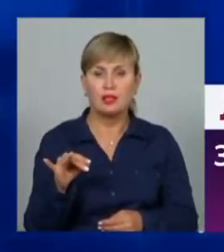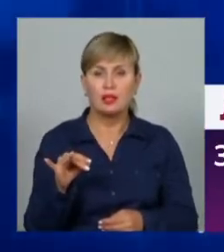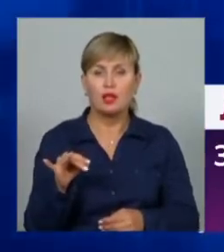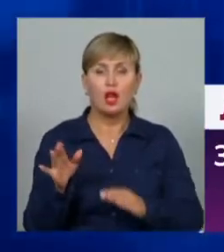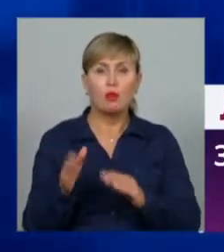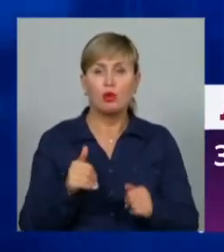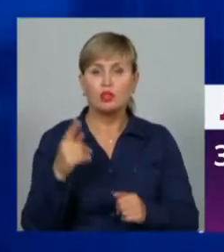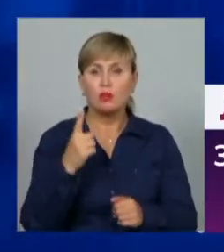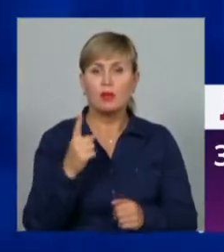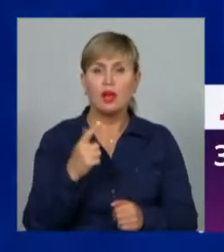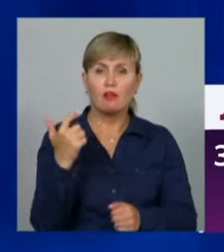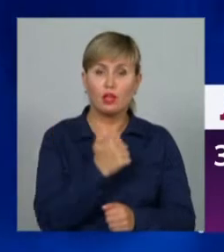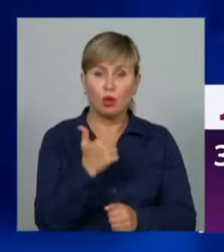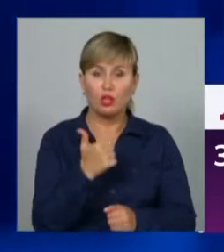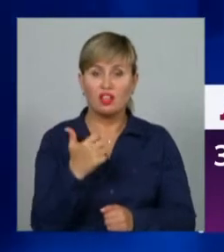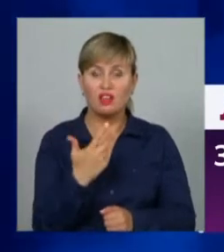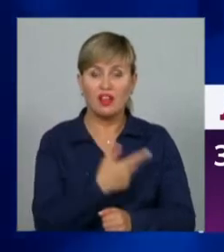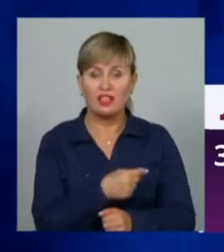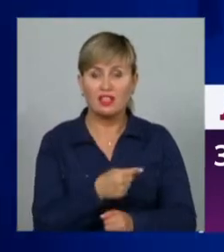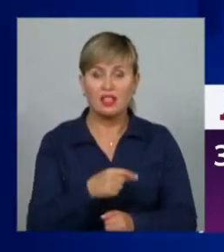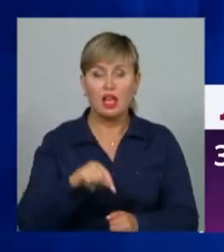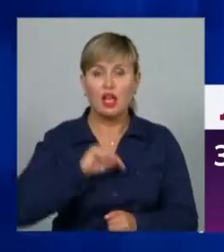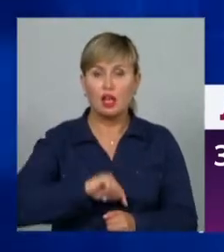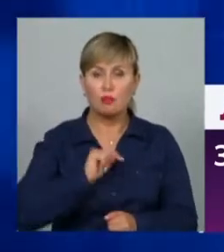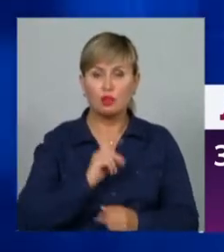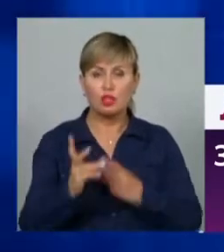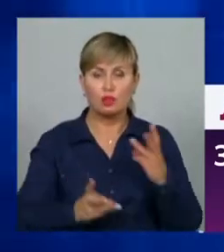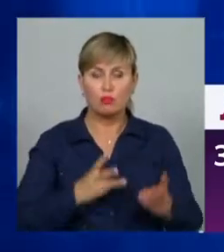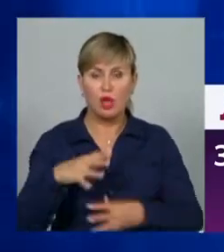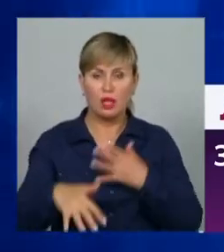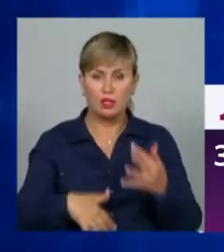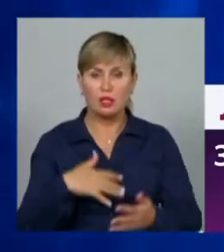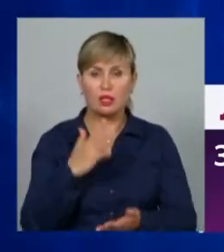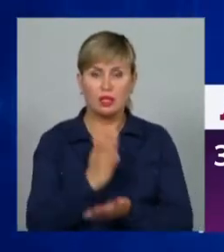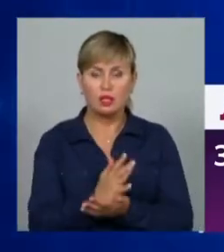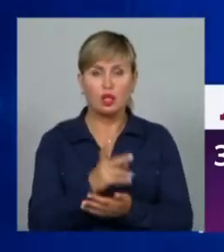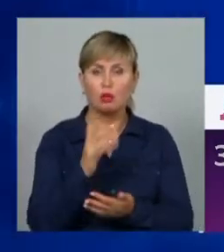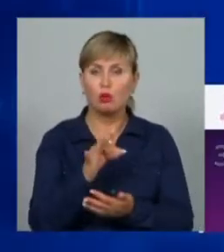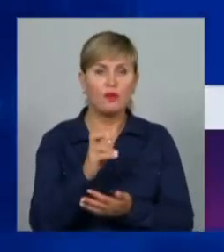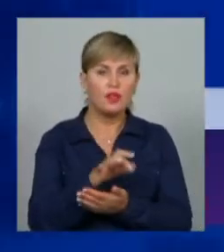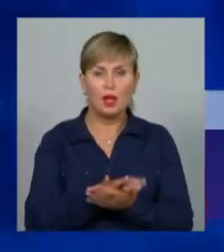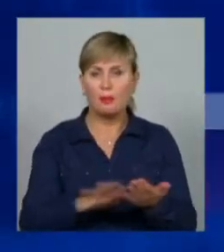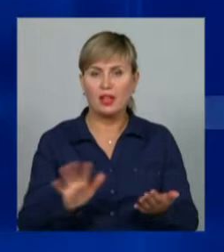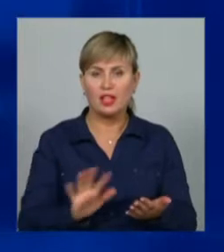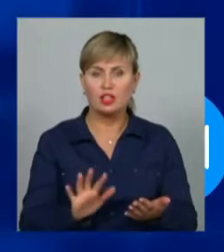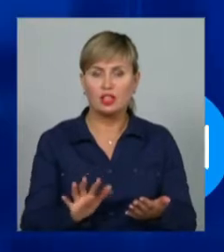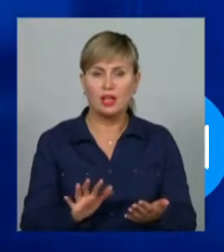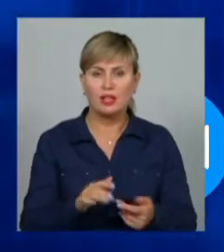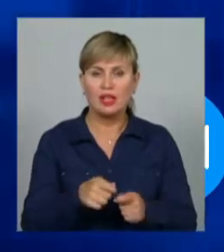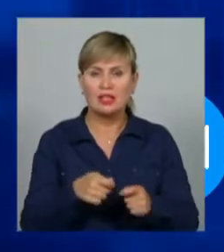после первой дозы вакцины, значит, иммунная стимуляция идет, но она не продолжается длительно